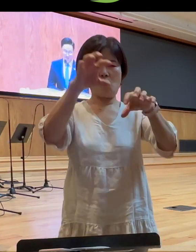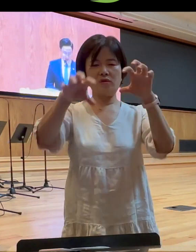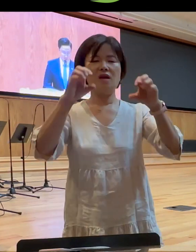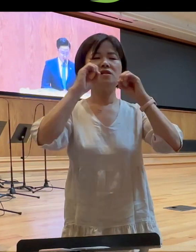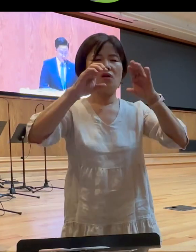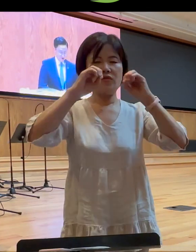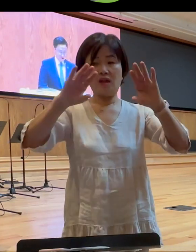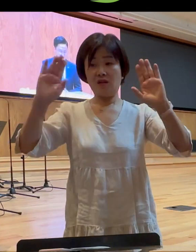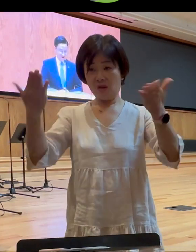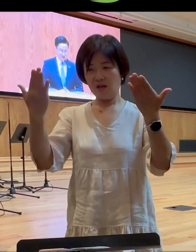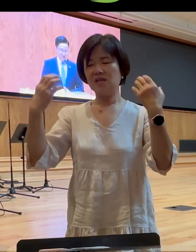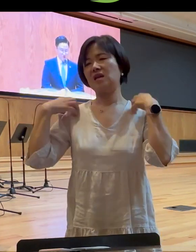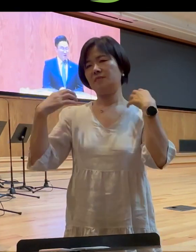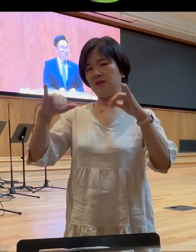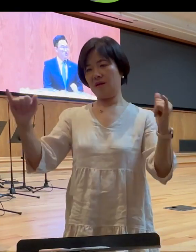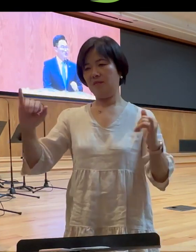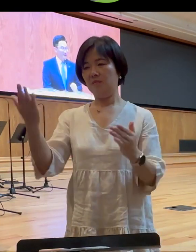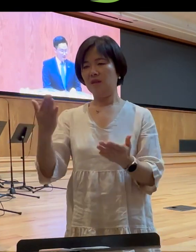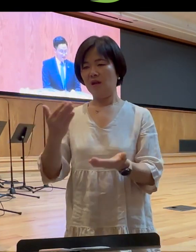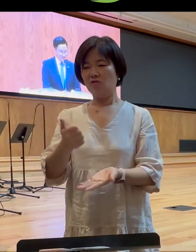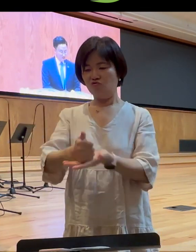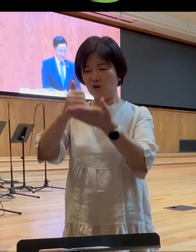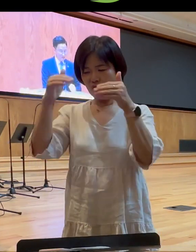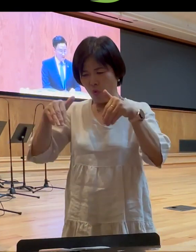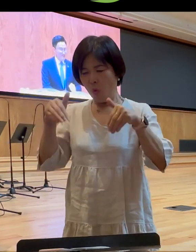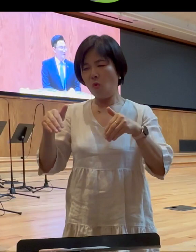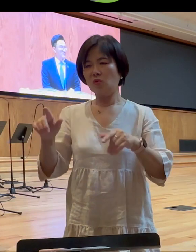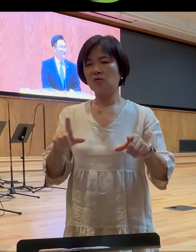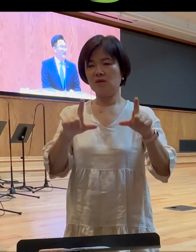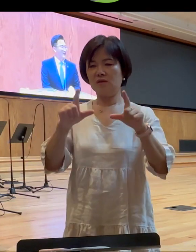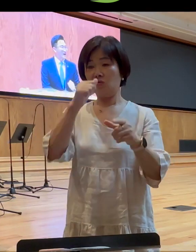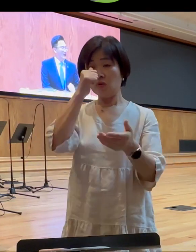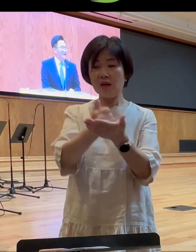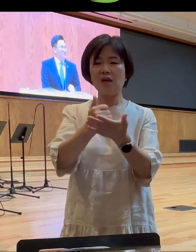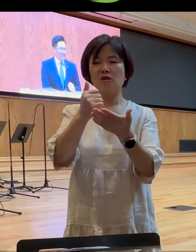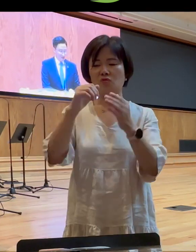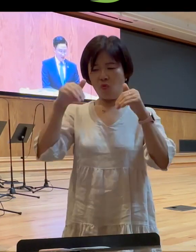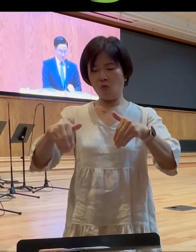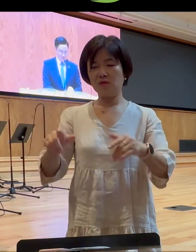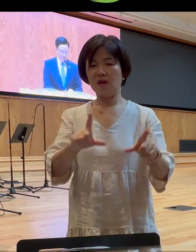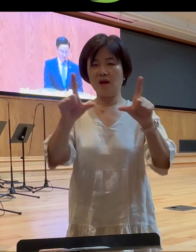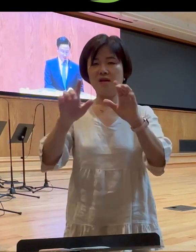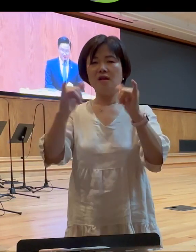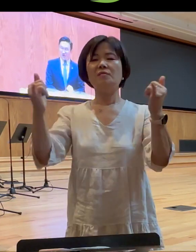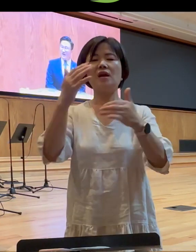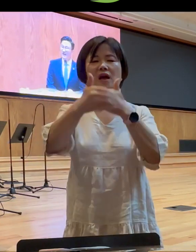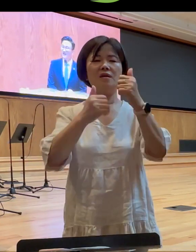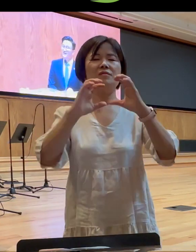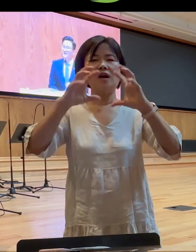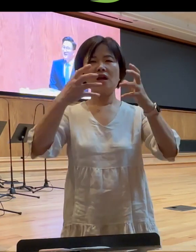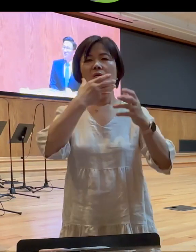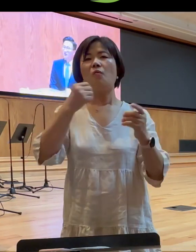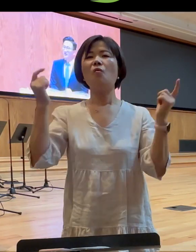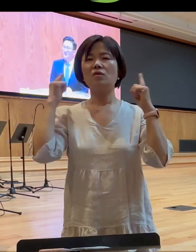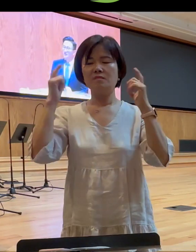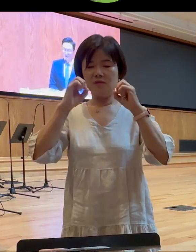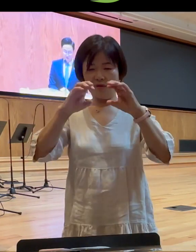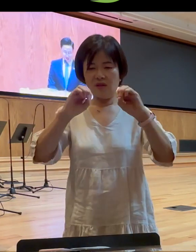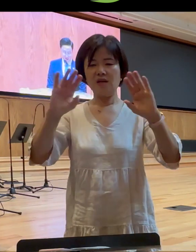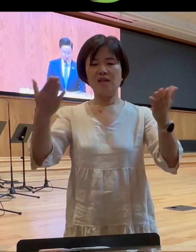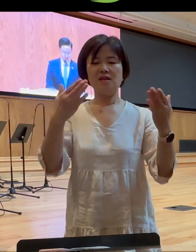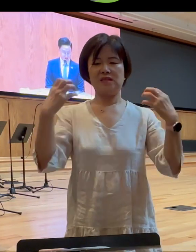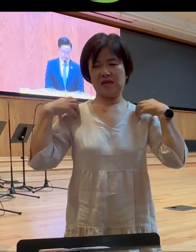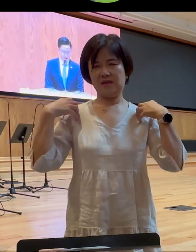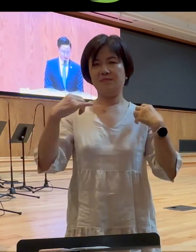하는 사람이죠. 죄의 종으로 살아가는 세상 사람들에게 하나님 나라의 복음을 전해야 할 사명이